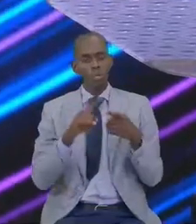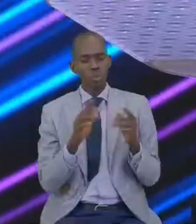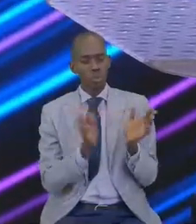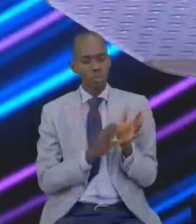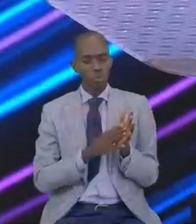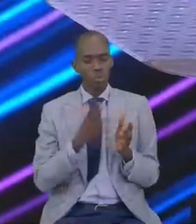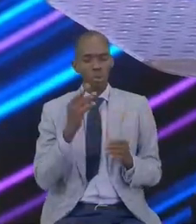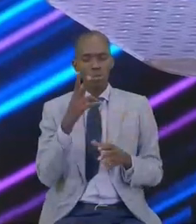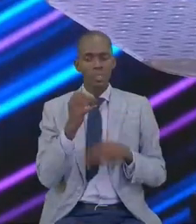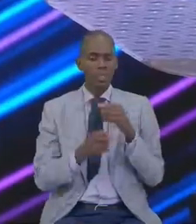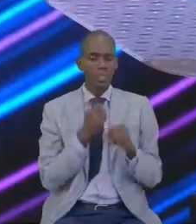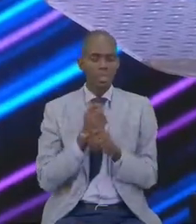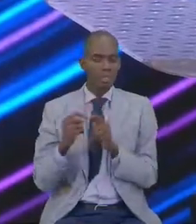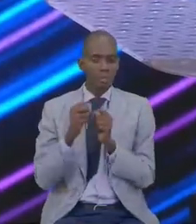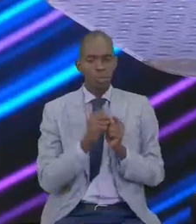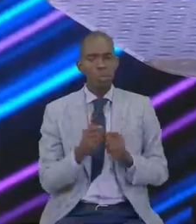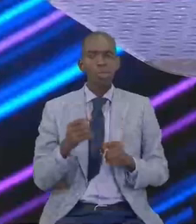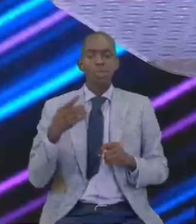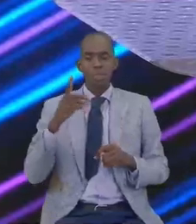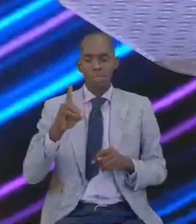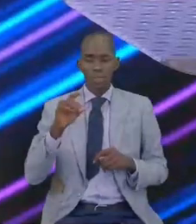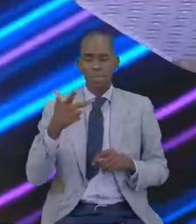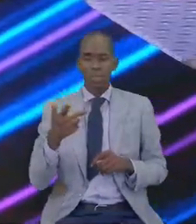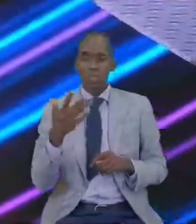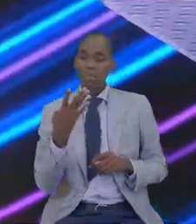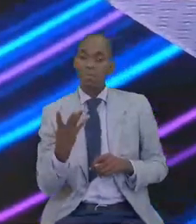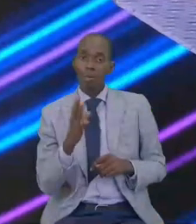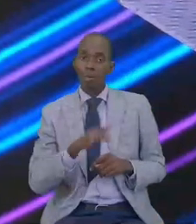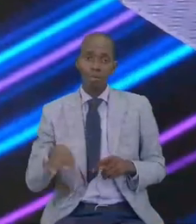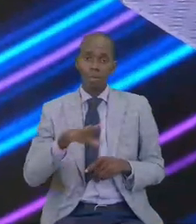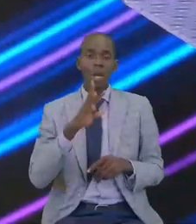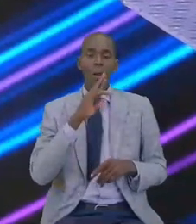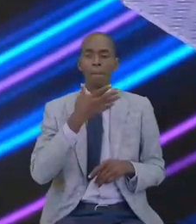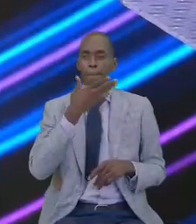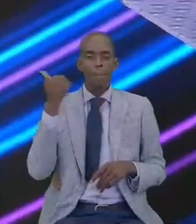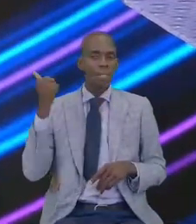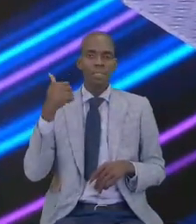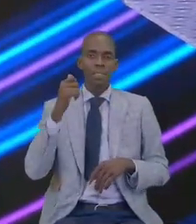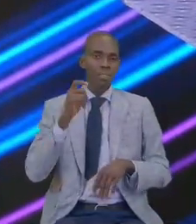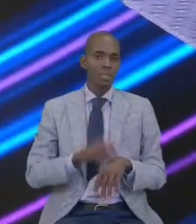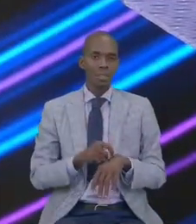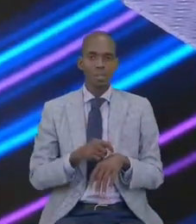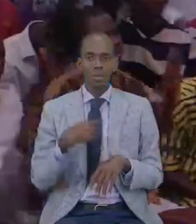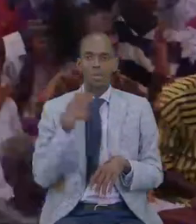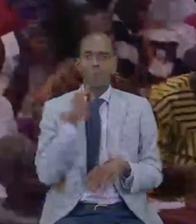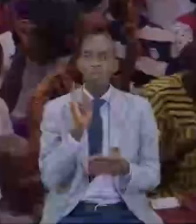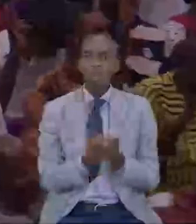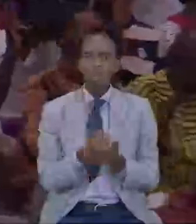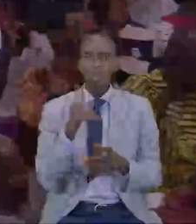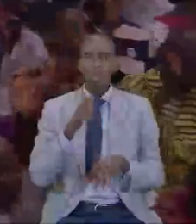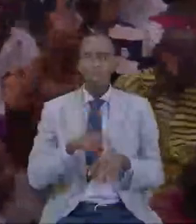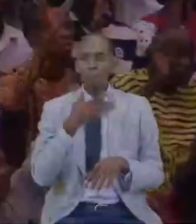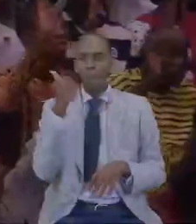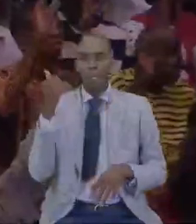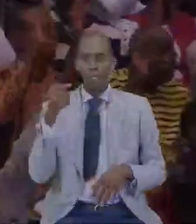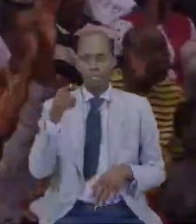ils étaient 10 fois supérieurs. 10 fois supérieurs. Où es-tu? Ton heure a sonné.